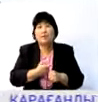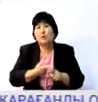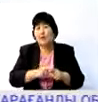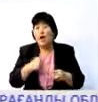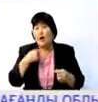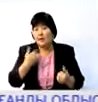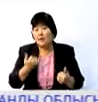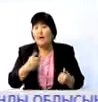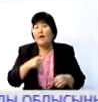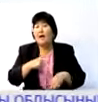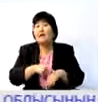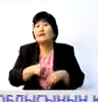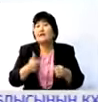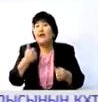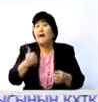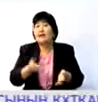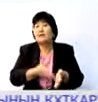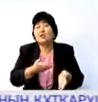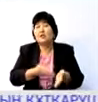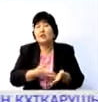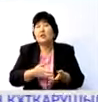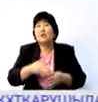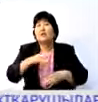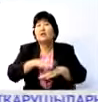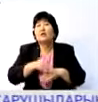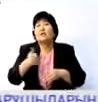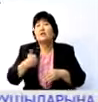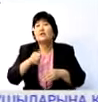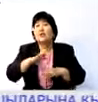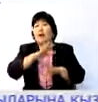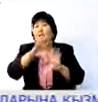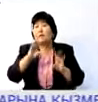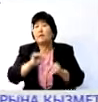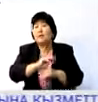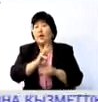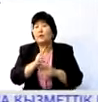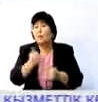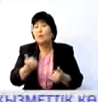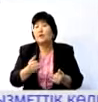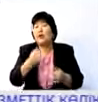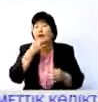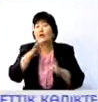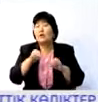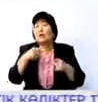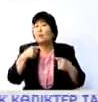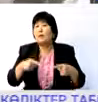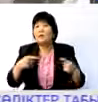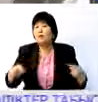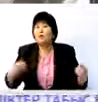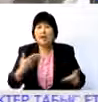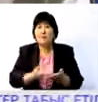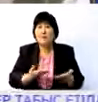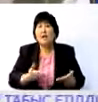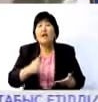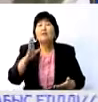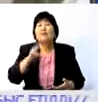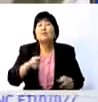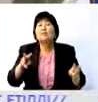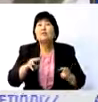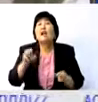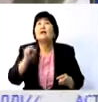ғой. Сағат жетпей қалады, бәрін сабақ сағатпен қамту керек, оны таңдамай қояды, басқа-басқа мәселелер. Вице-министр